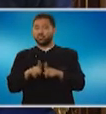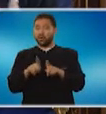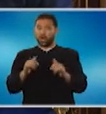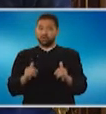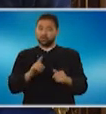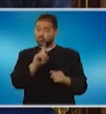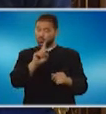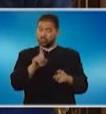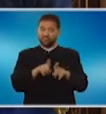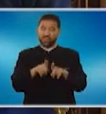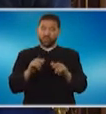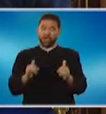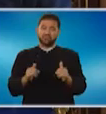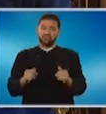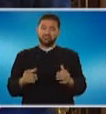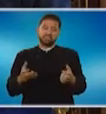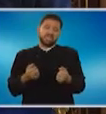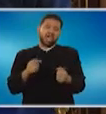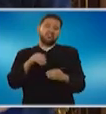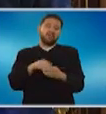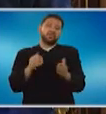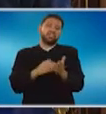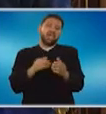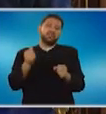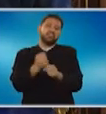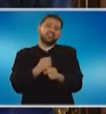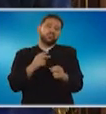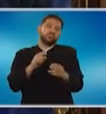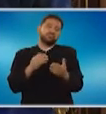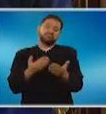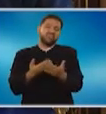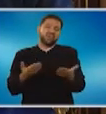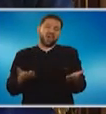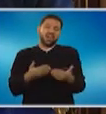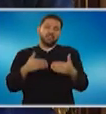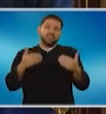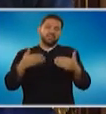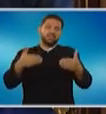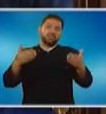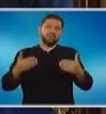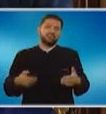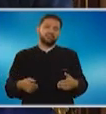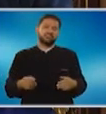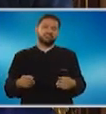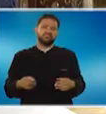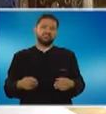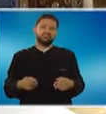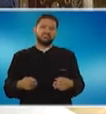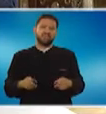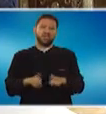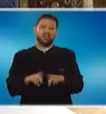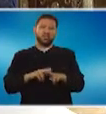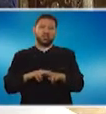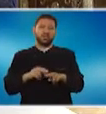așa. Să ne aflăm noi în treabă și să zicem că am făcut ceva repede, repede sau teatral, parcă am fi